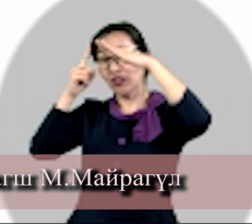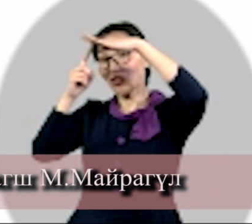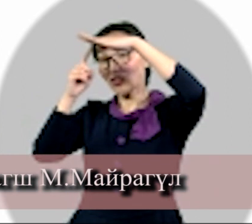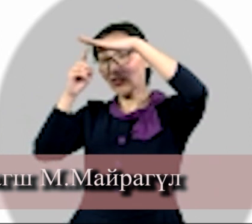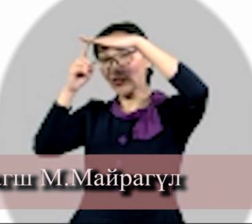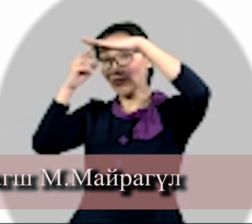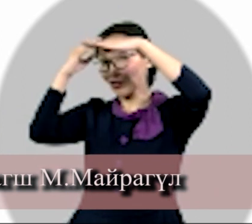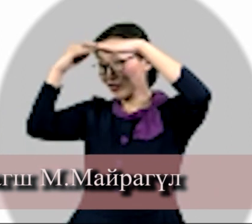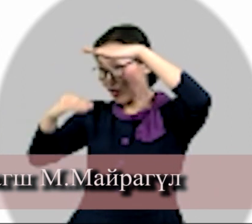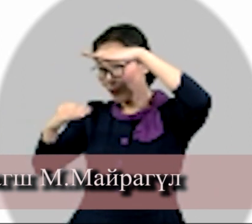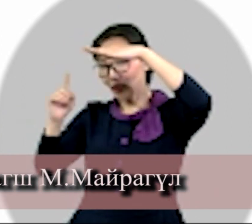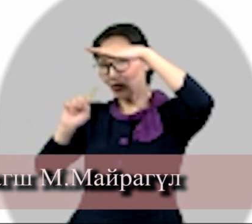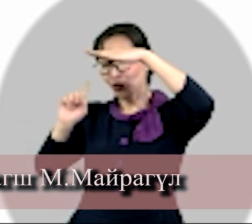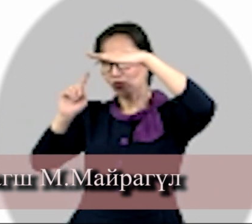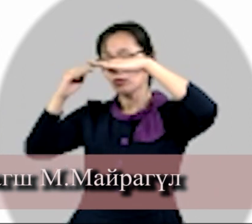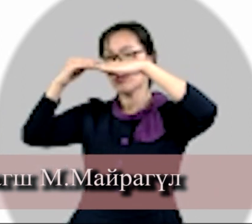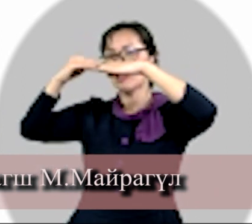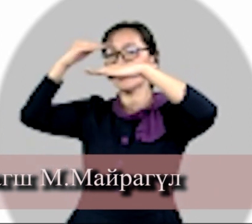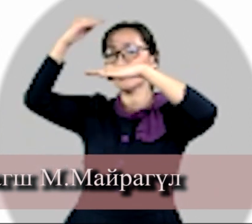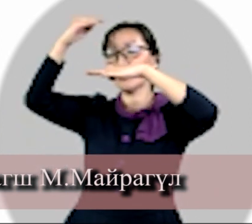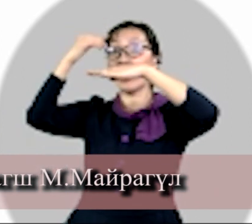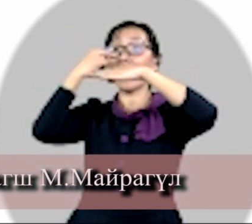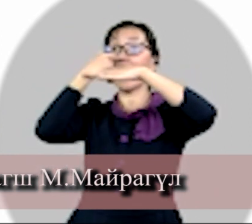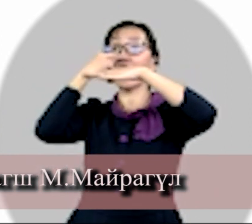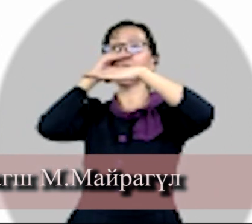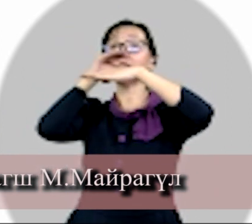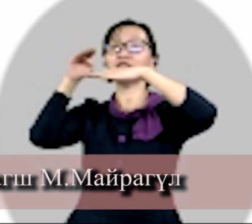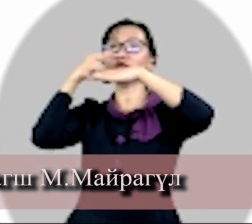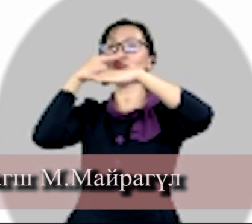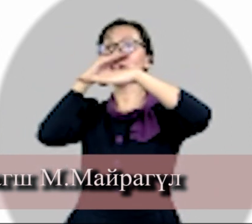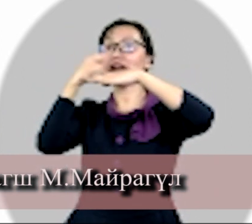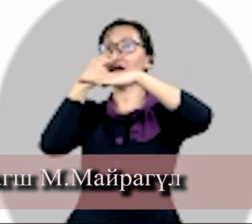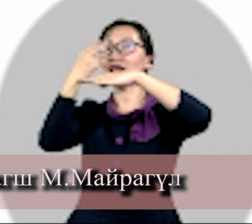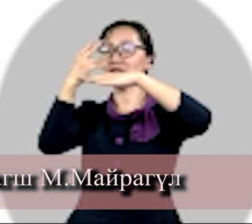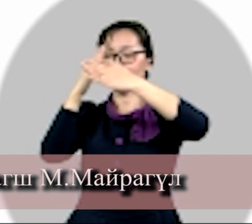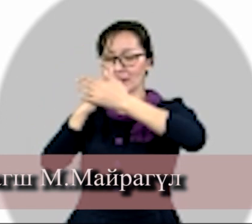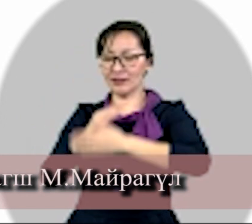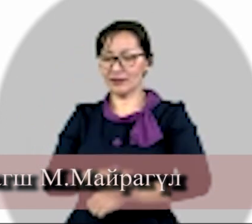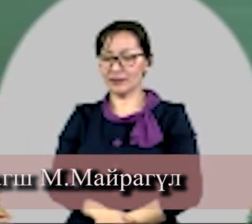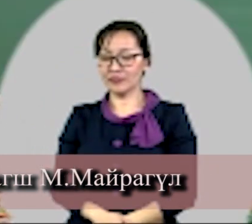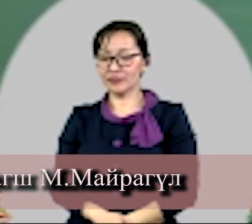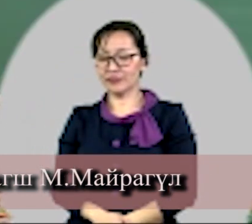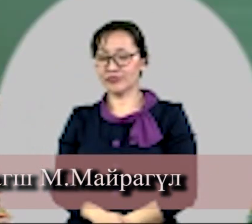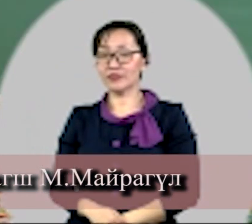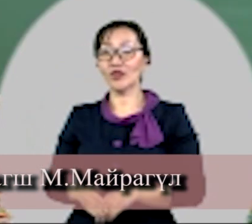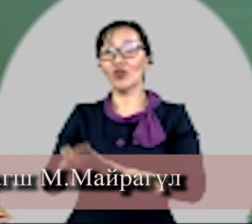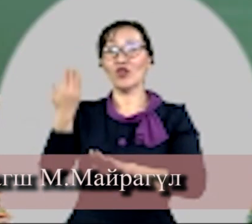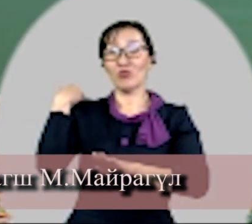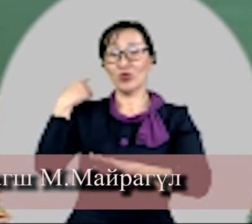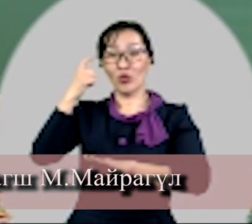Жабалылар, бұл жайлы адам және орта сабағынан 1-90-да өткеніміз естерінде бар ма? Ендеше